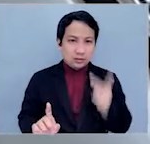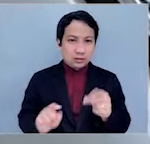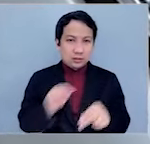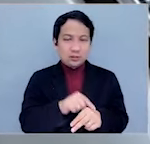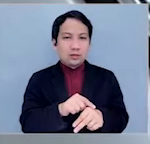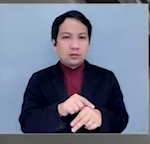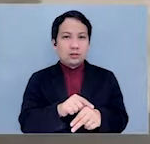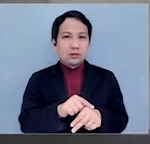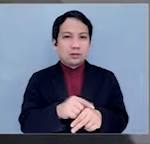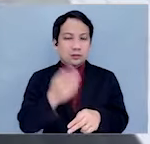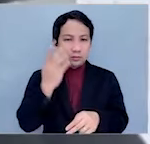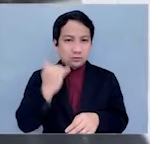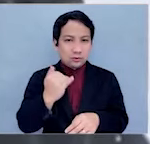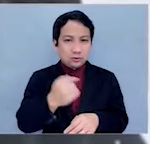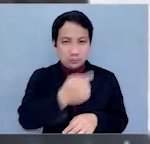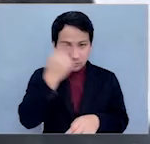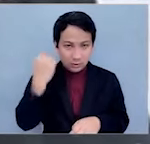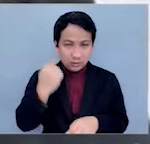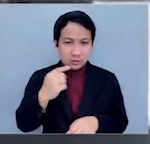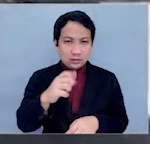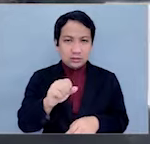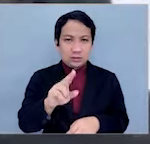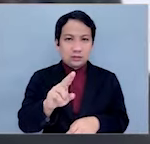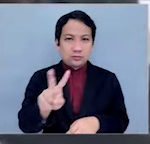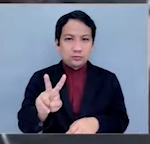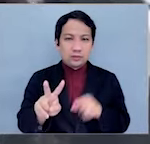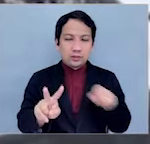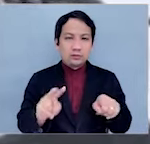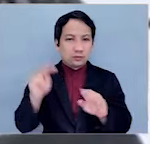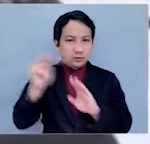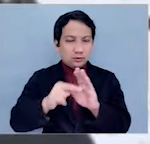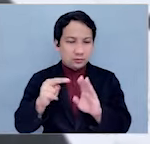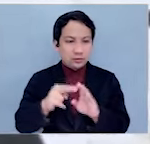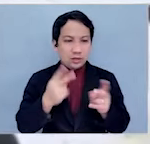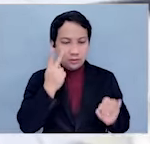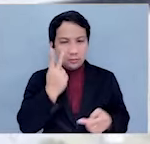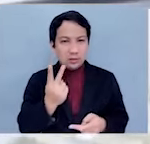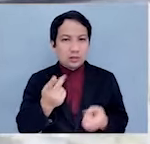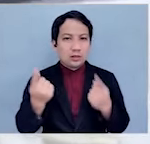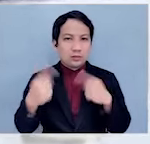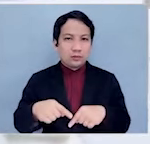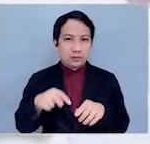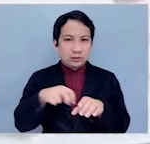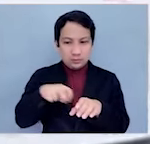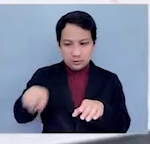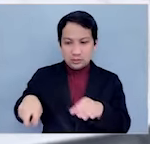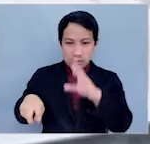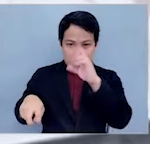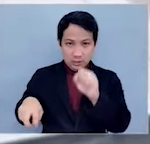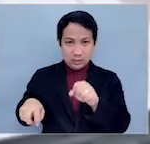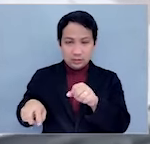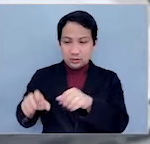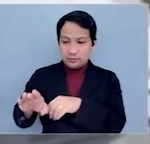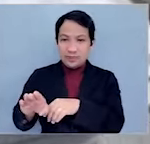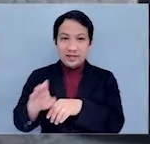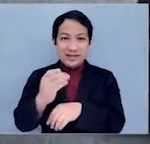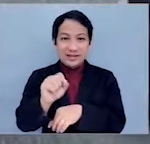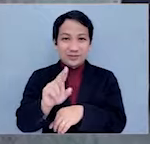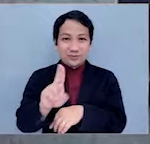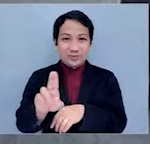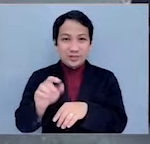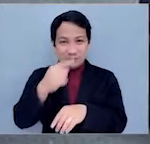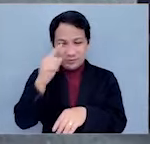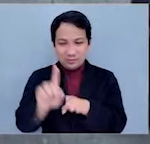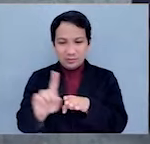ng itim na SUV. Hindi na nakuha ng video pero sa puntong ito na raw, bumaba ang isang lalaki mula sa SUV at sinubukang hilahin sa